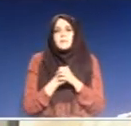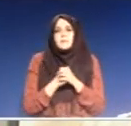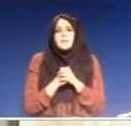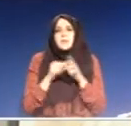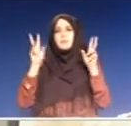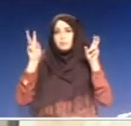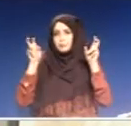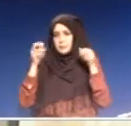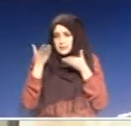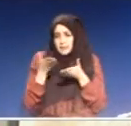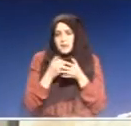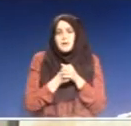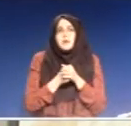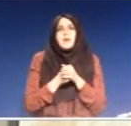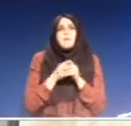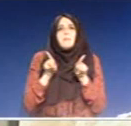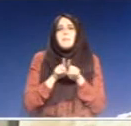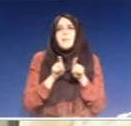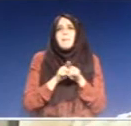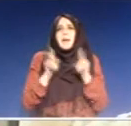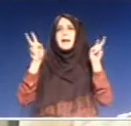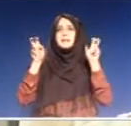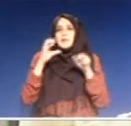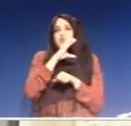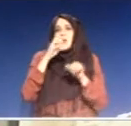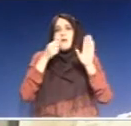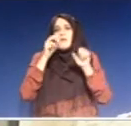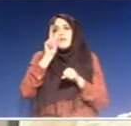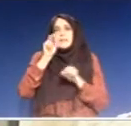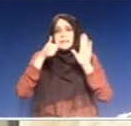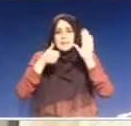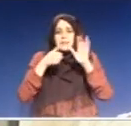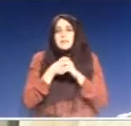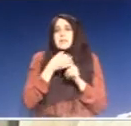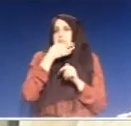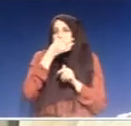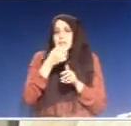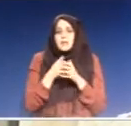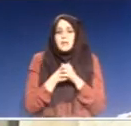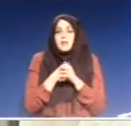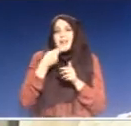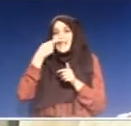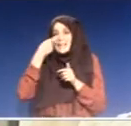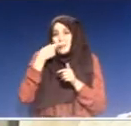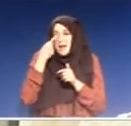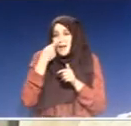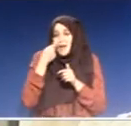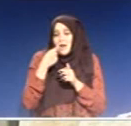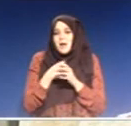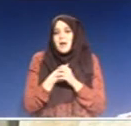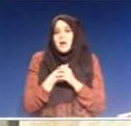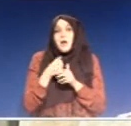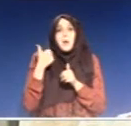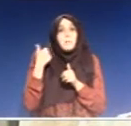القانون المذكور، والمادة 126 التي تنص على أن الخبرة قد